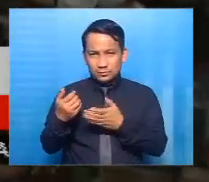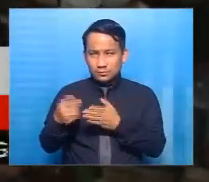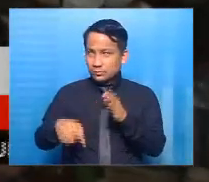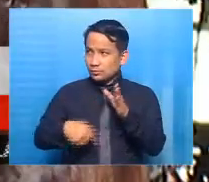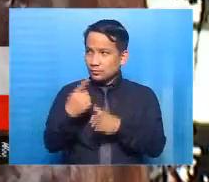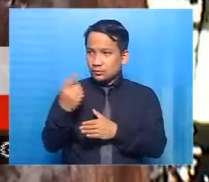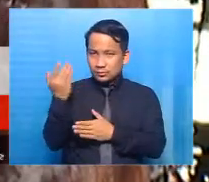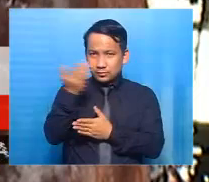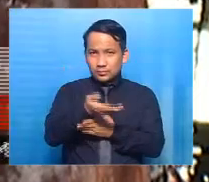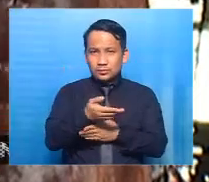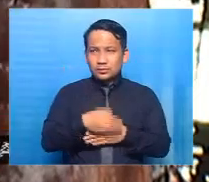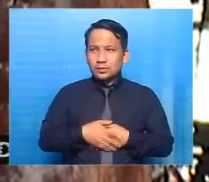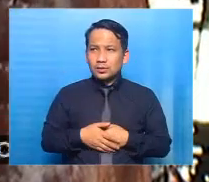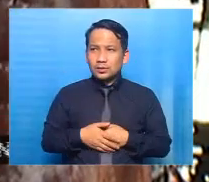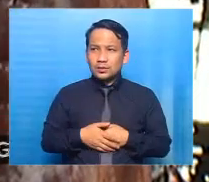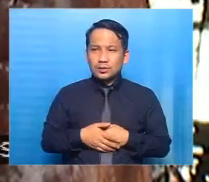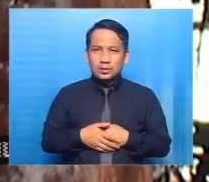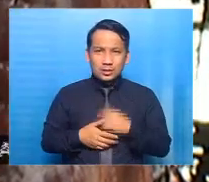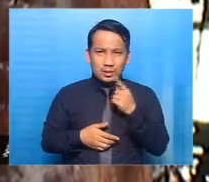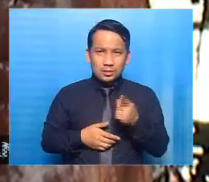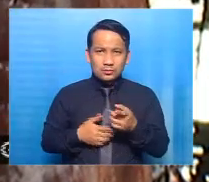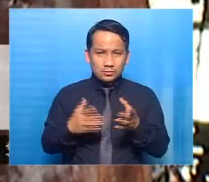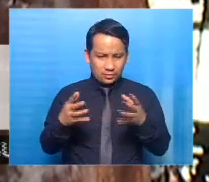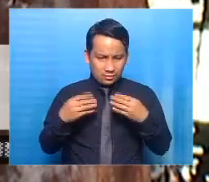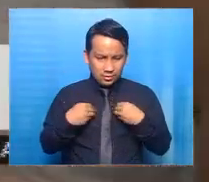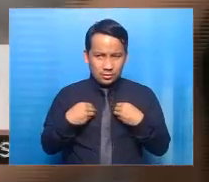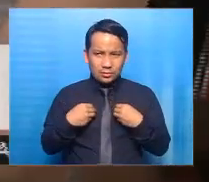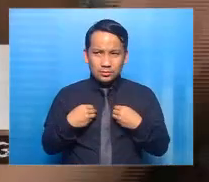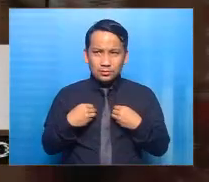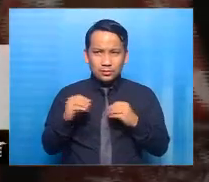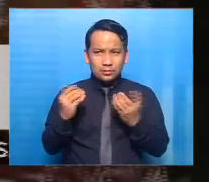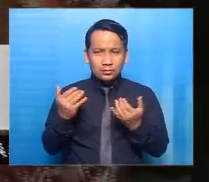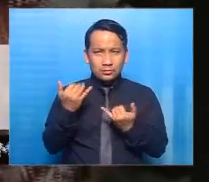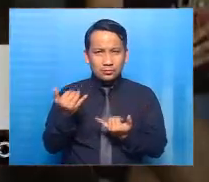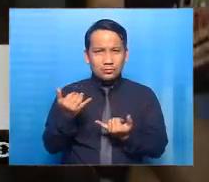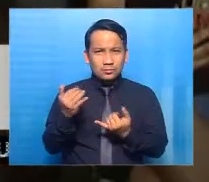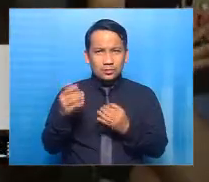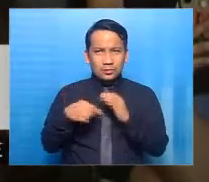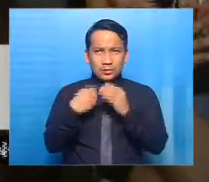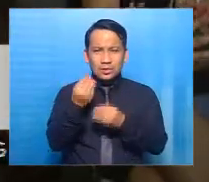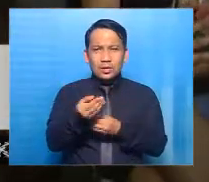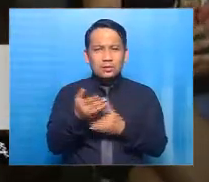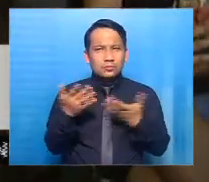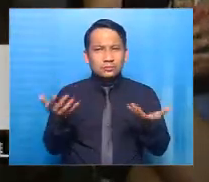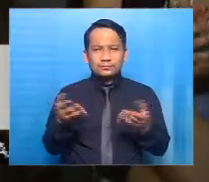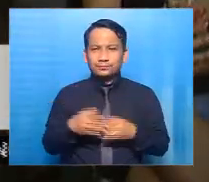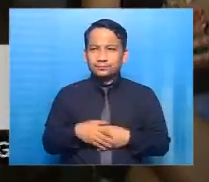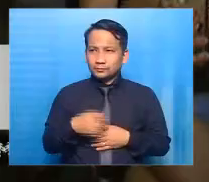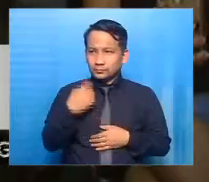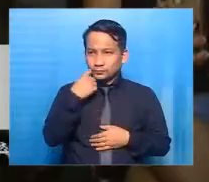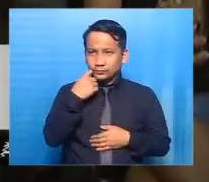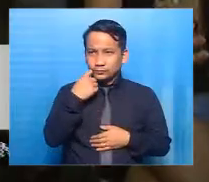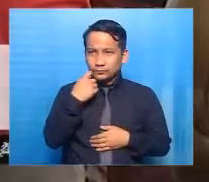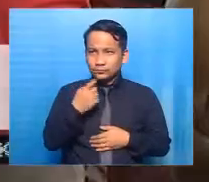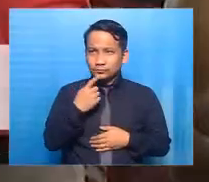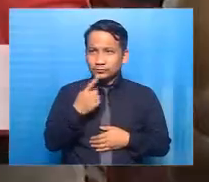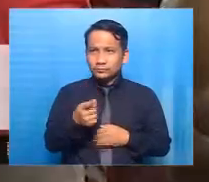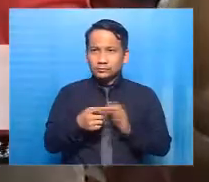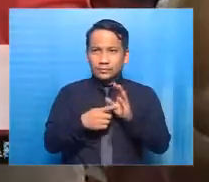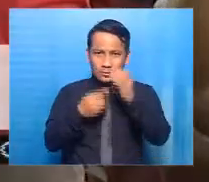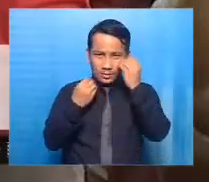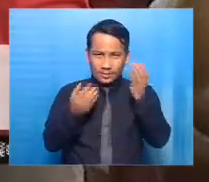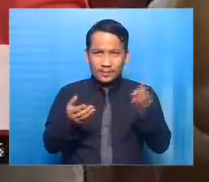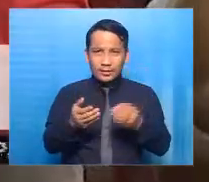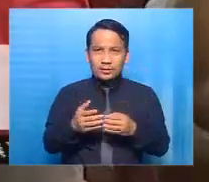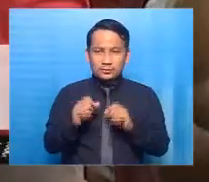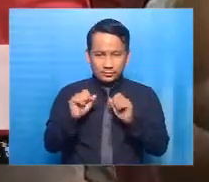eh. Eh kami wala pa nga kami natatanggap kahit isang beses. Kinalakay ang supply ang lahat. Kaya kanina nagpaalam ang lahat ng pork dealers